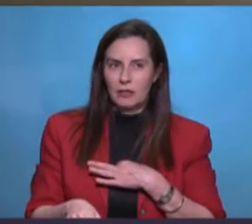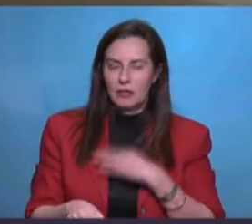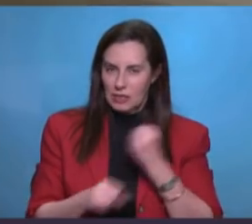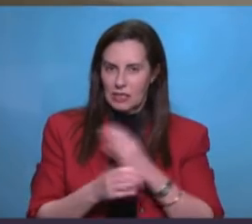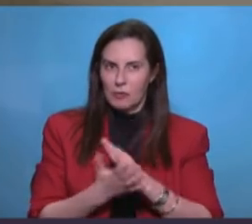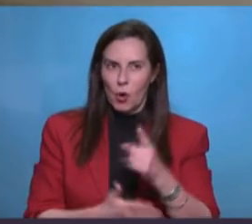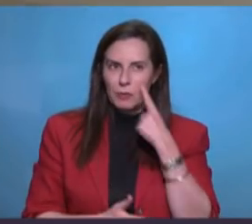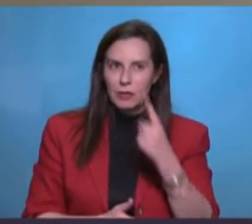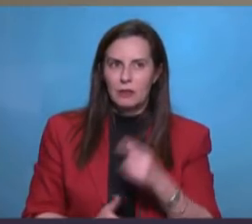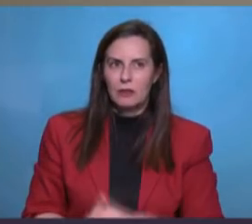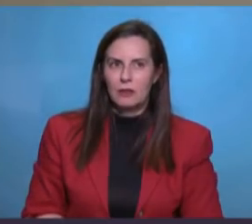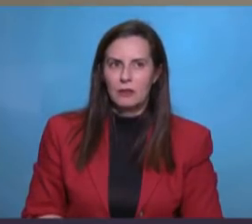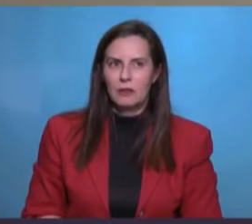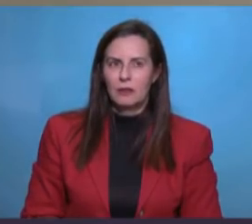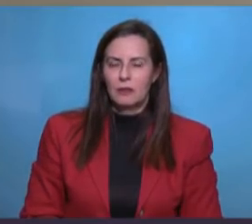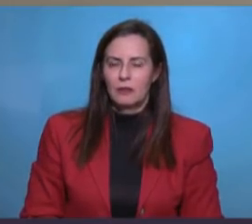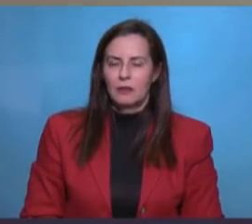מקודם.